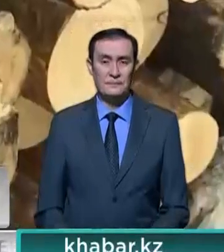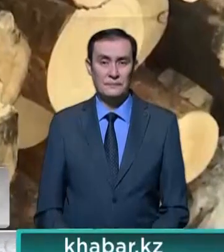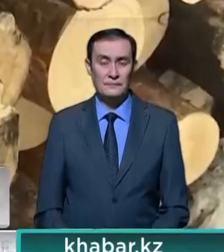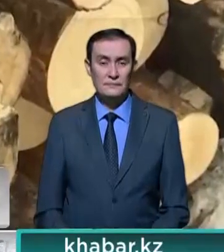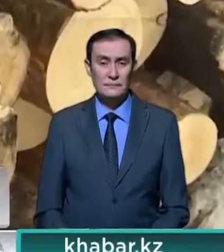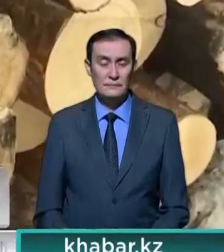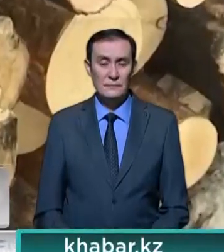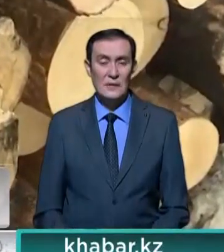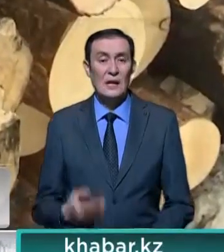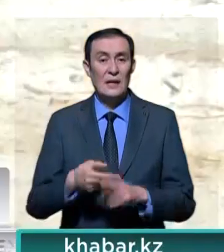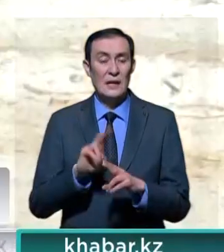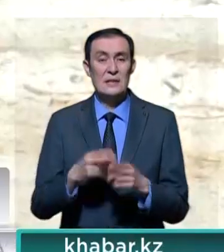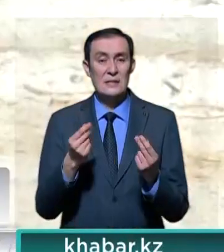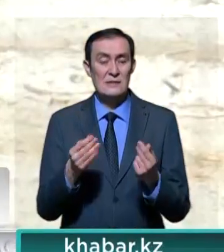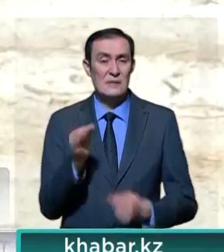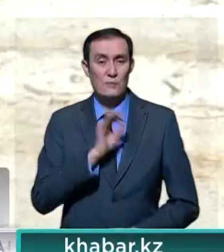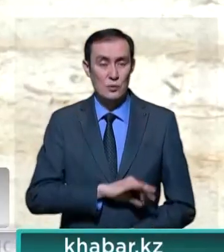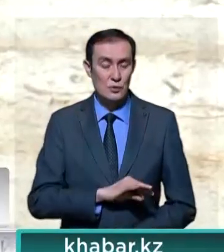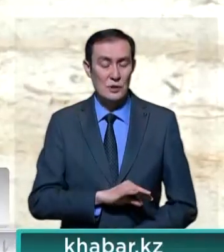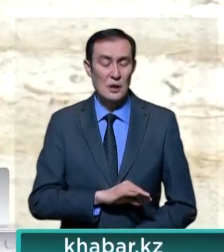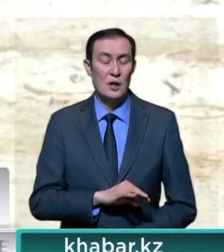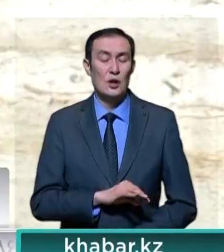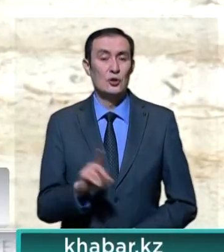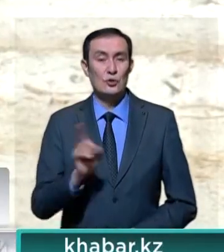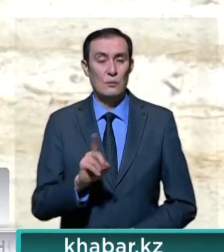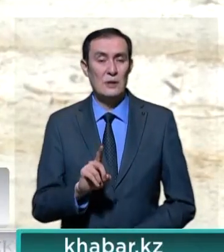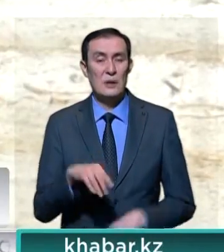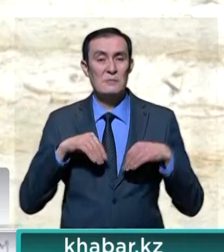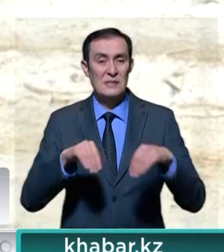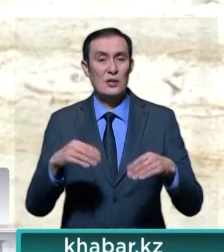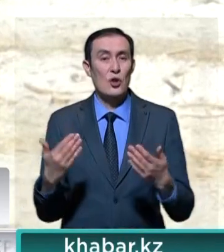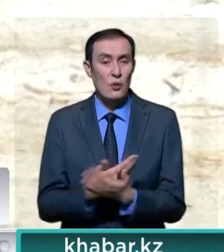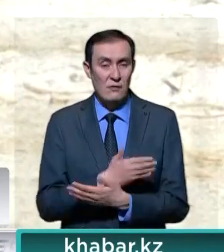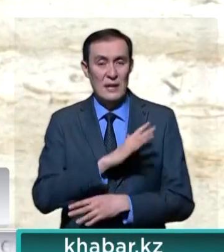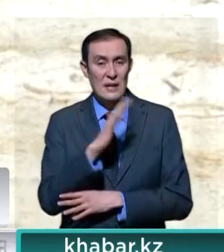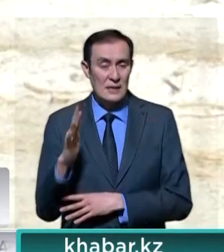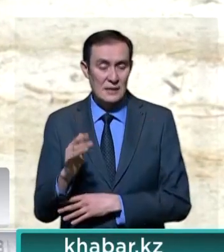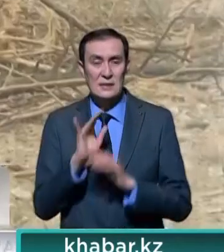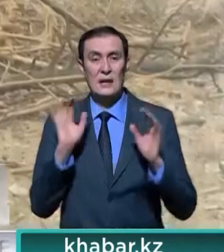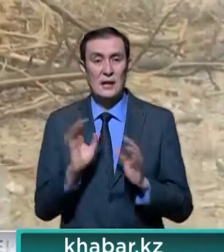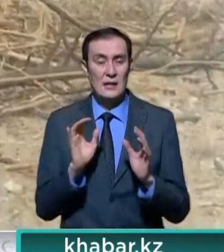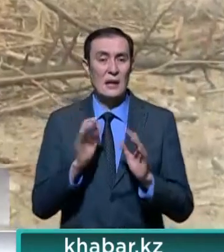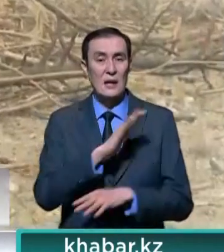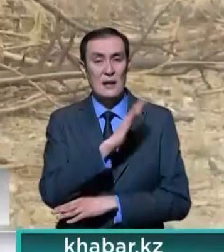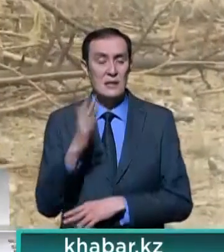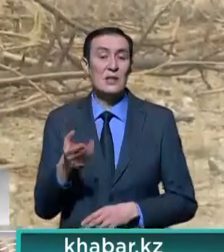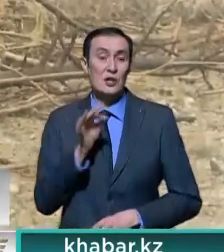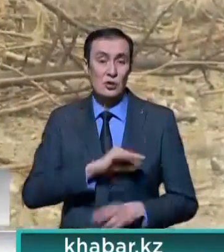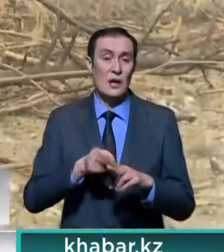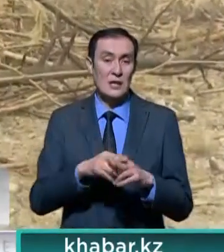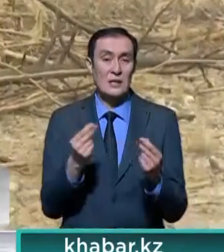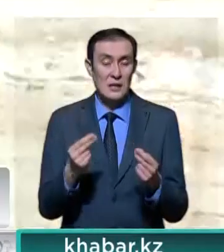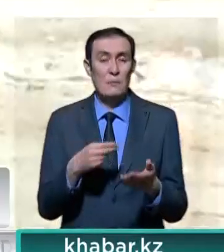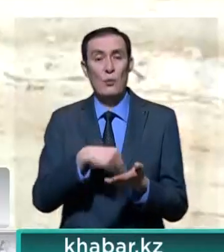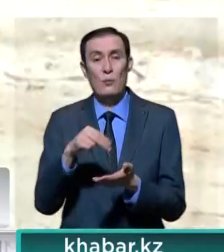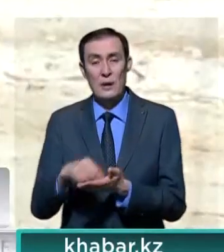Эти средства уже используются на цели, связанные с посадкой леса, ну, с лесовыращиванием, с охраной леса. За счет них, например, покупается